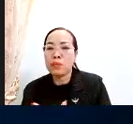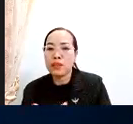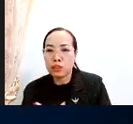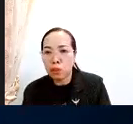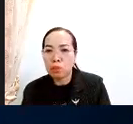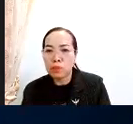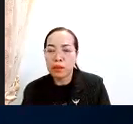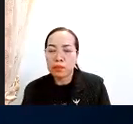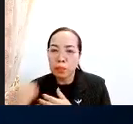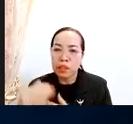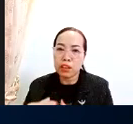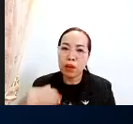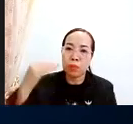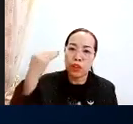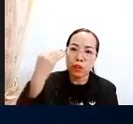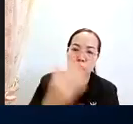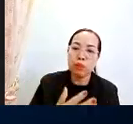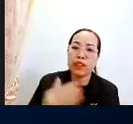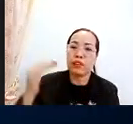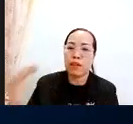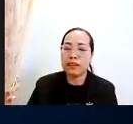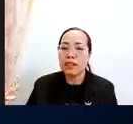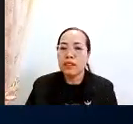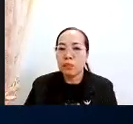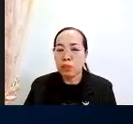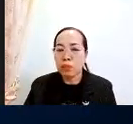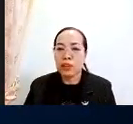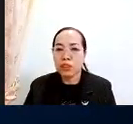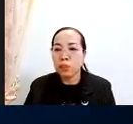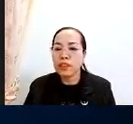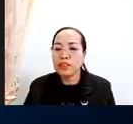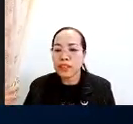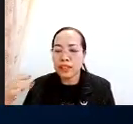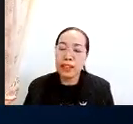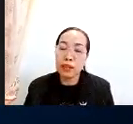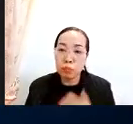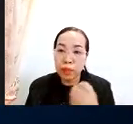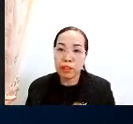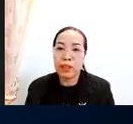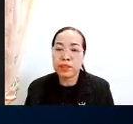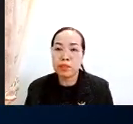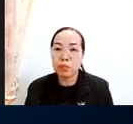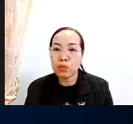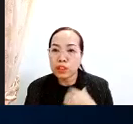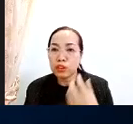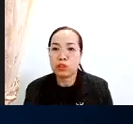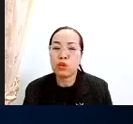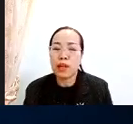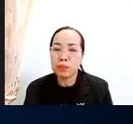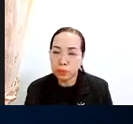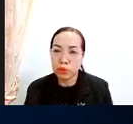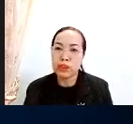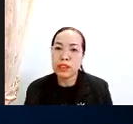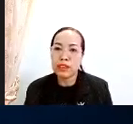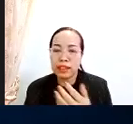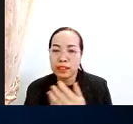băng pha bị chọi thông cha tai bậc cất pha bị chọi rúm dương nặng ban pha bị chọi thông tới ngày là cốt bay tập ram sang của mốc dương nên tự tua ban